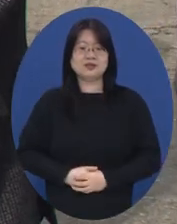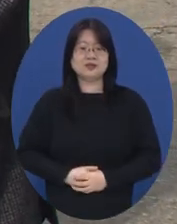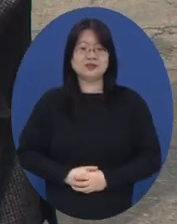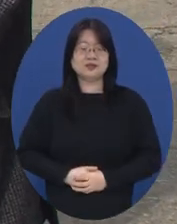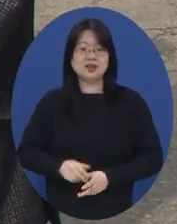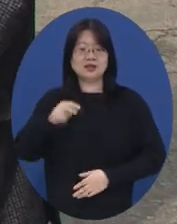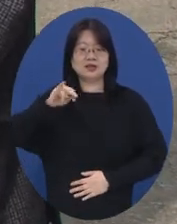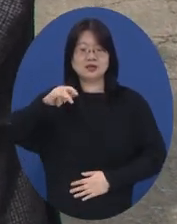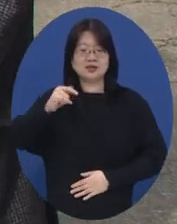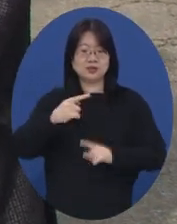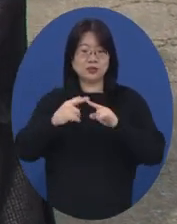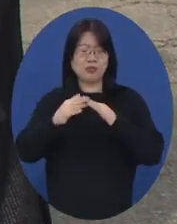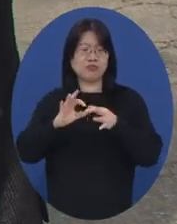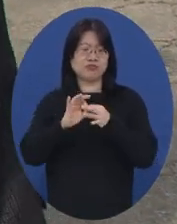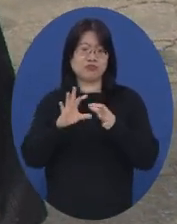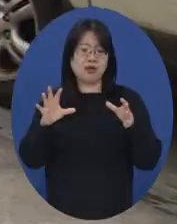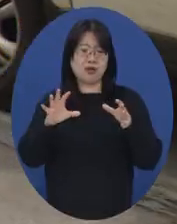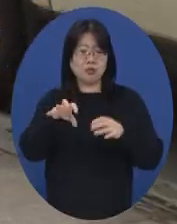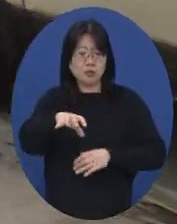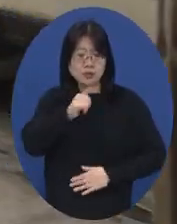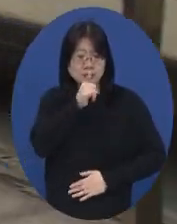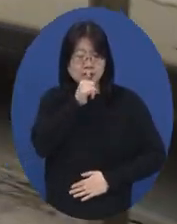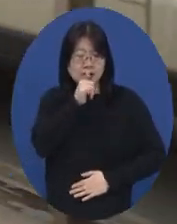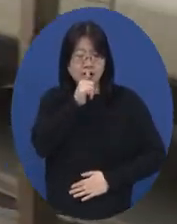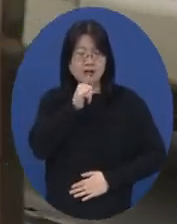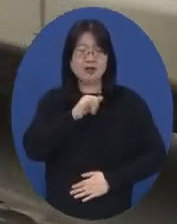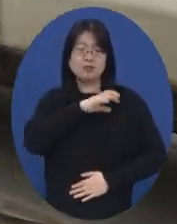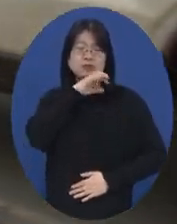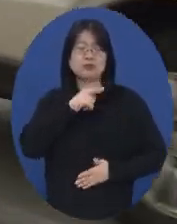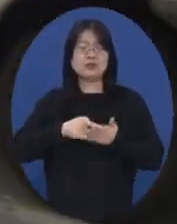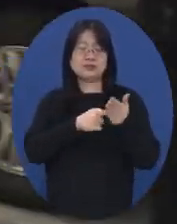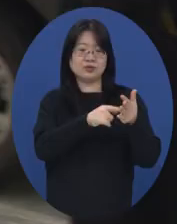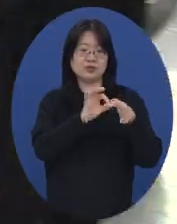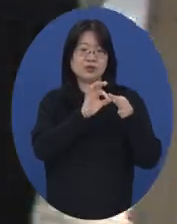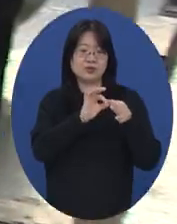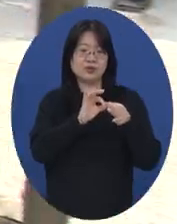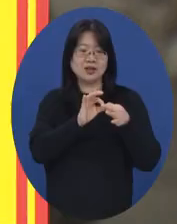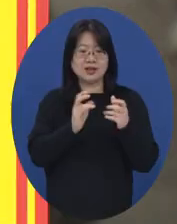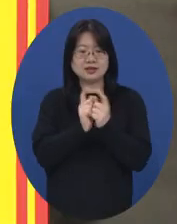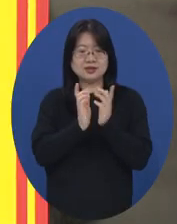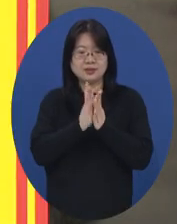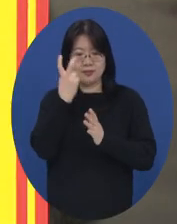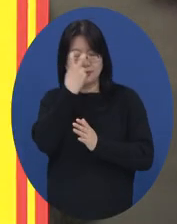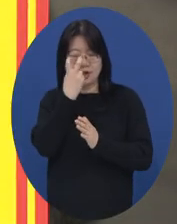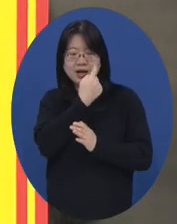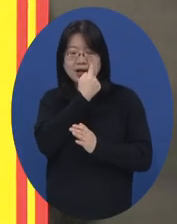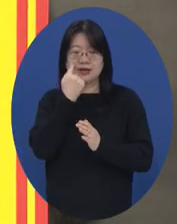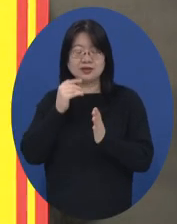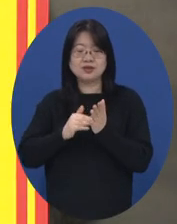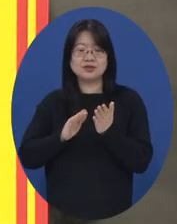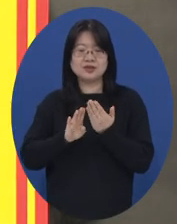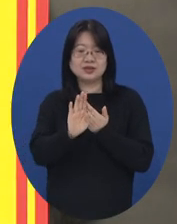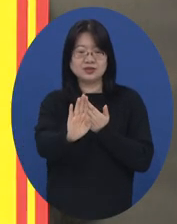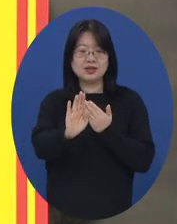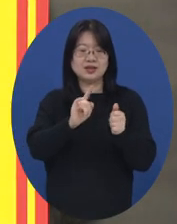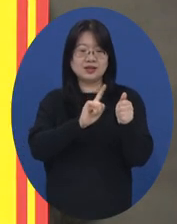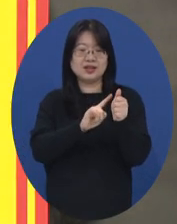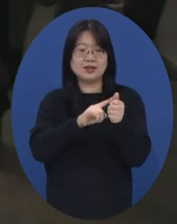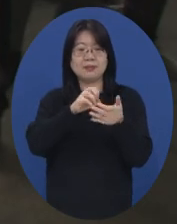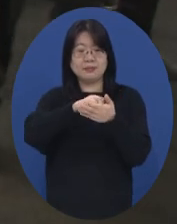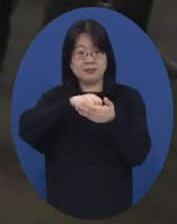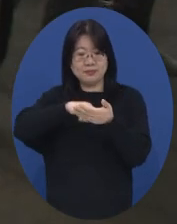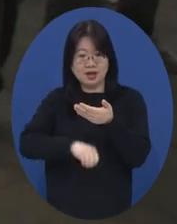명령 대상 중 신천지 교회와 무관한 곳이 있다면 이의 신청을 받아 즉시 실사를 통해 확인한 뒤